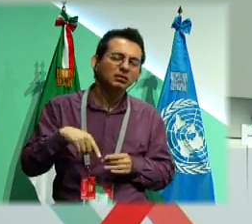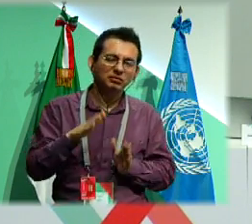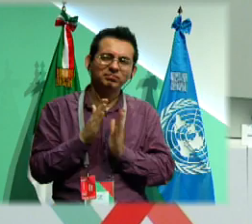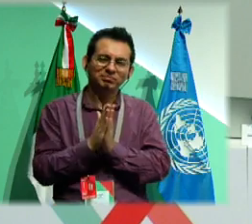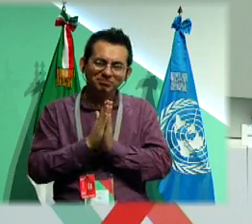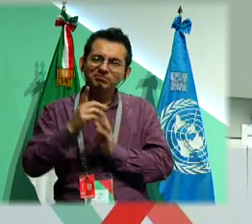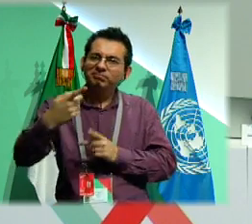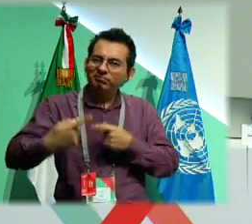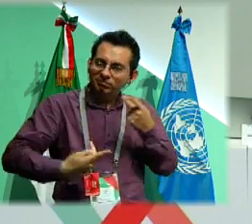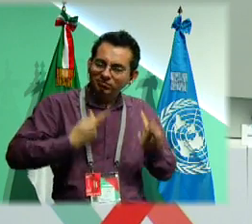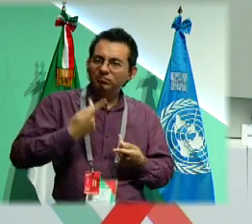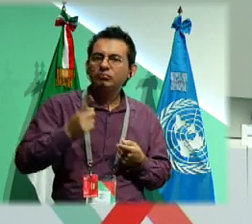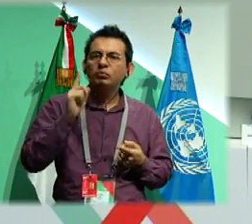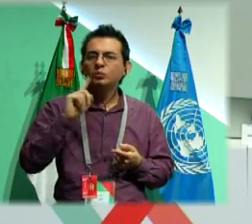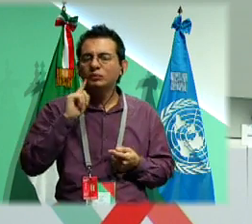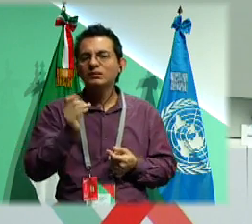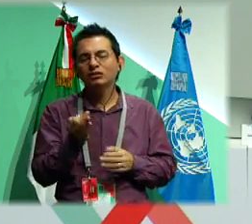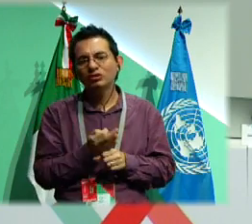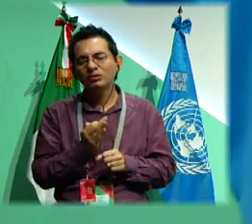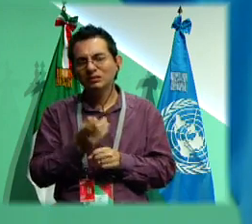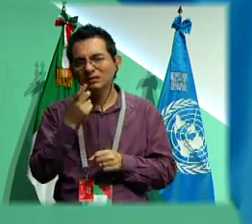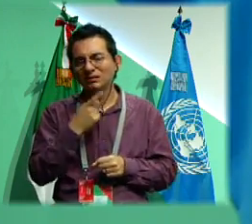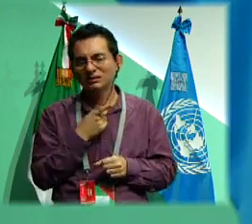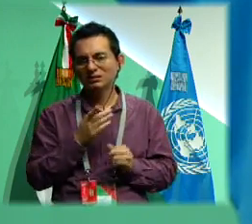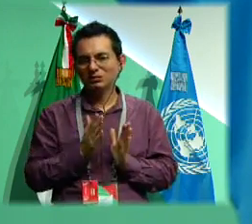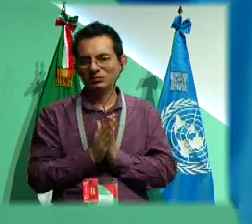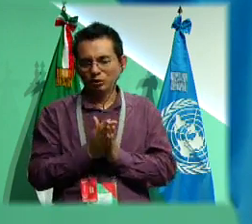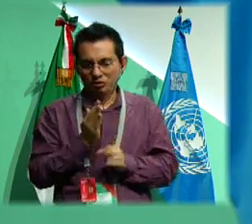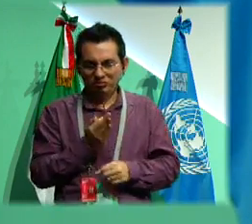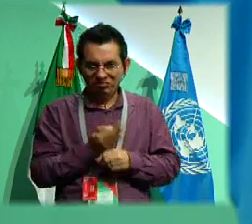C'est une séance interactive et